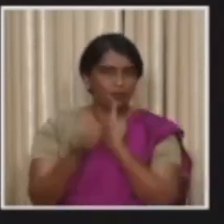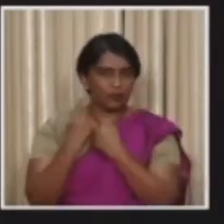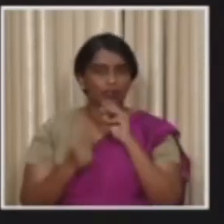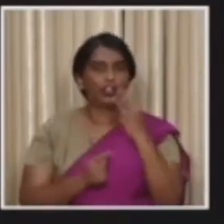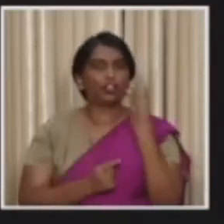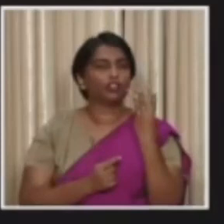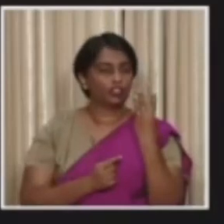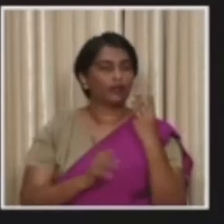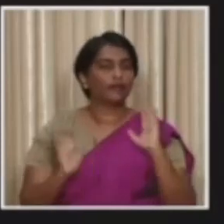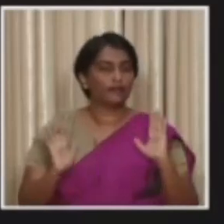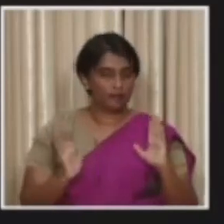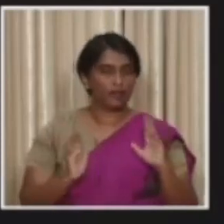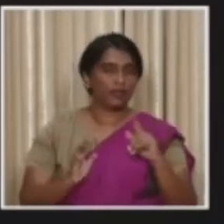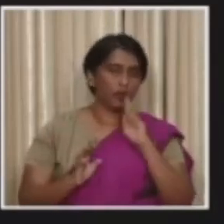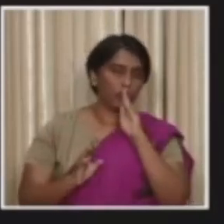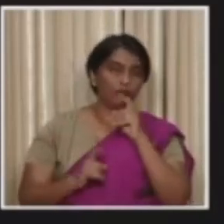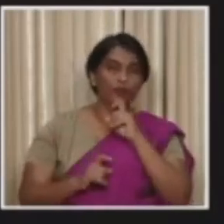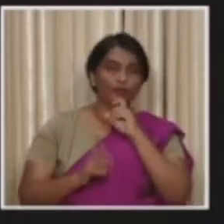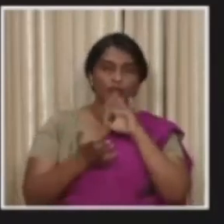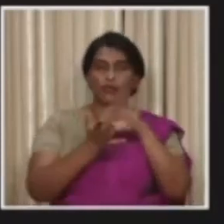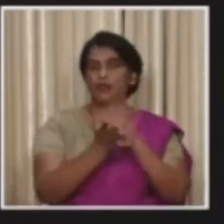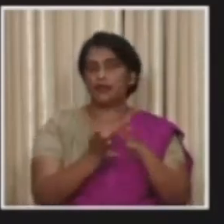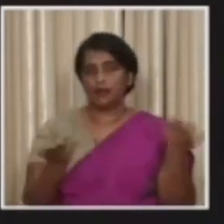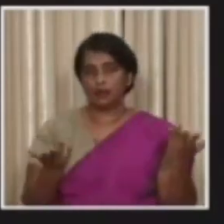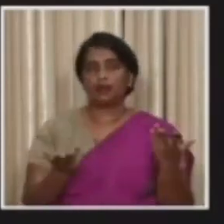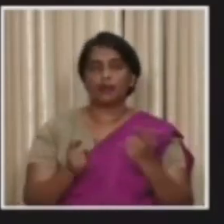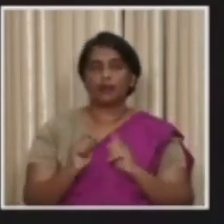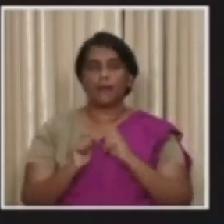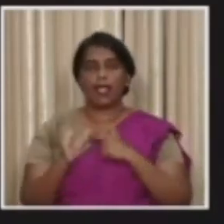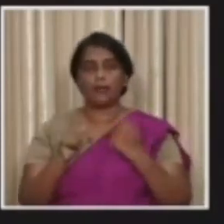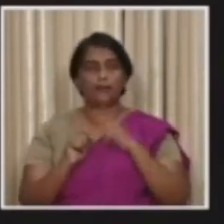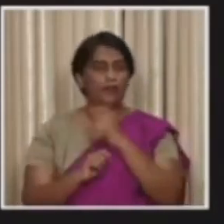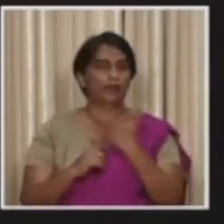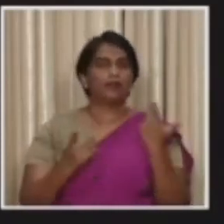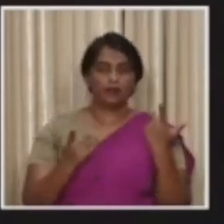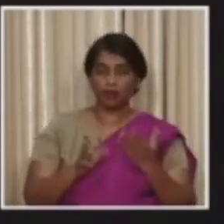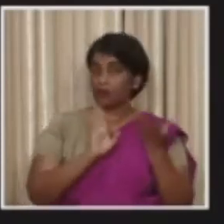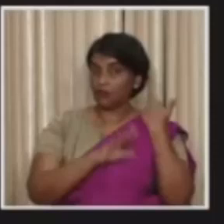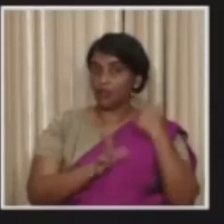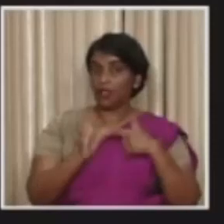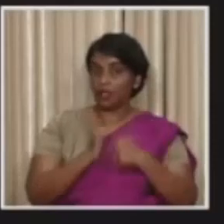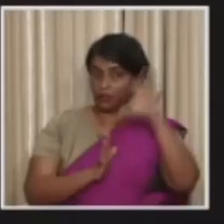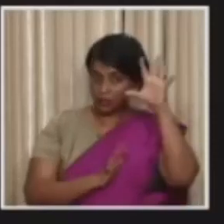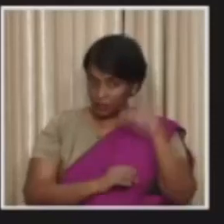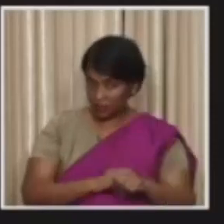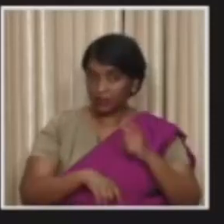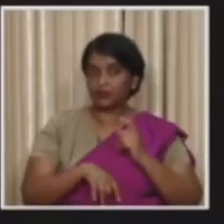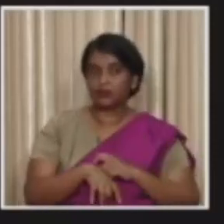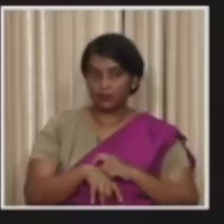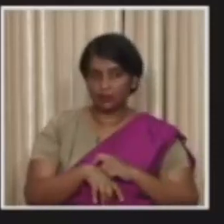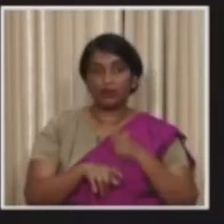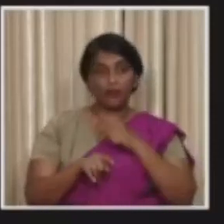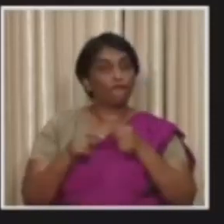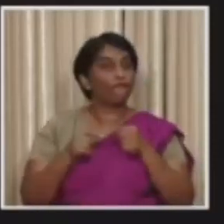ඉන්නේ 3 දෙනෙක් විතරයි එක්කෝ නඩු දාලා නැතුව එහෙම නැත්තම් බේල් නොදී. හැබැයි එදා ඒ පනත ගෙනාපු වෙලාවෙත්